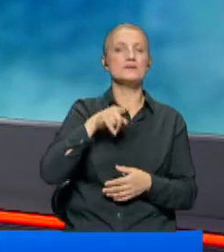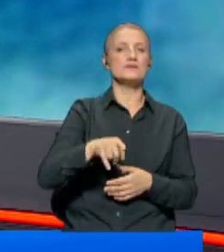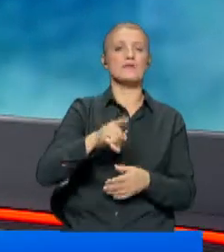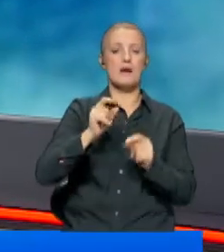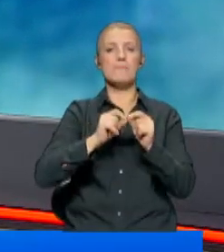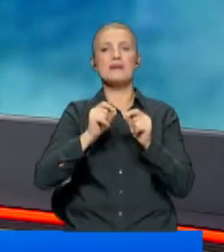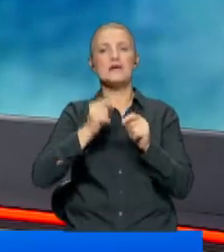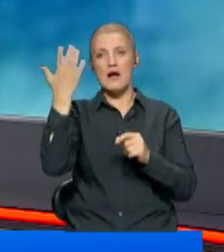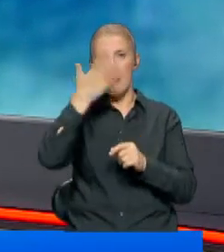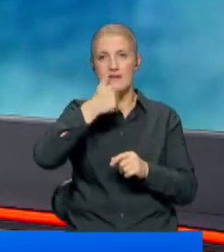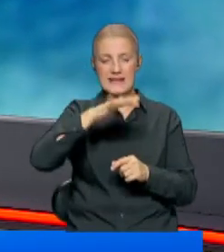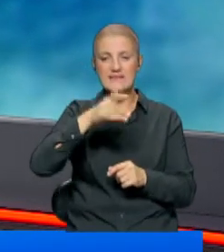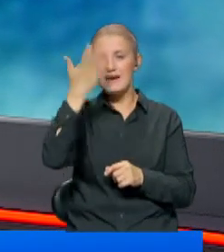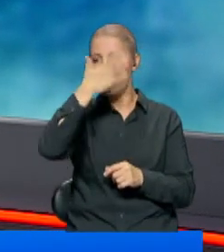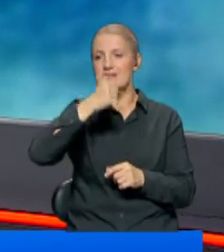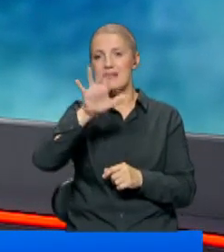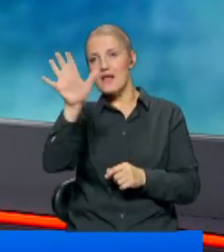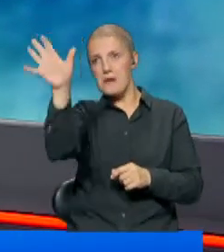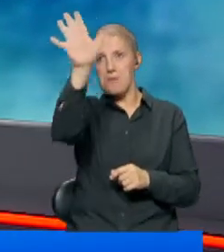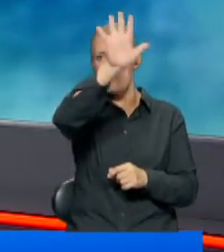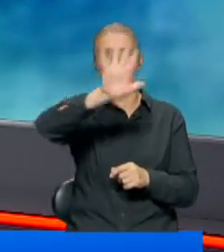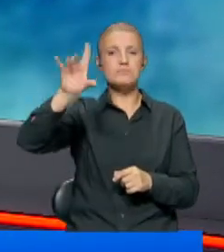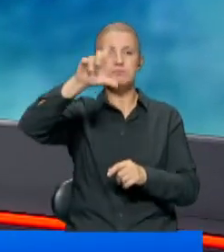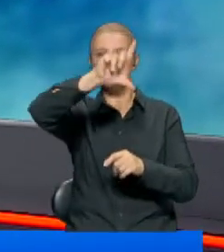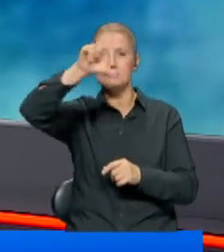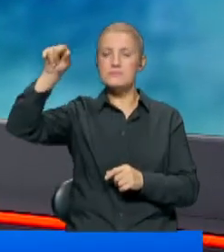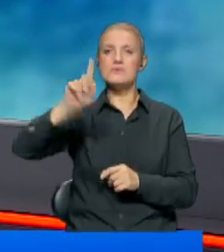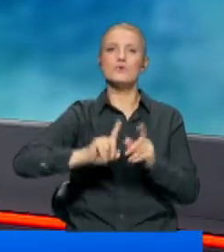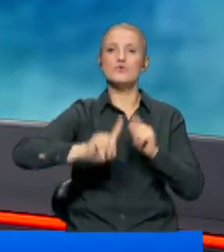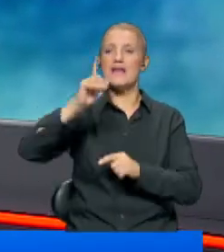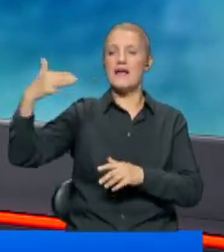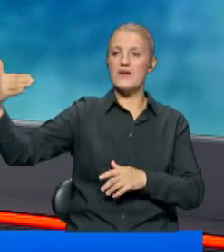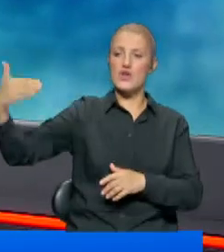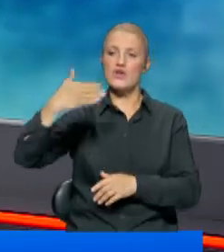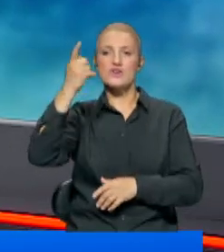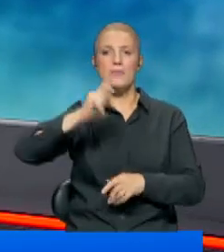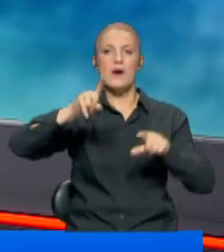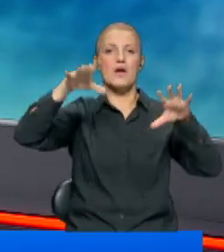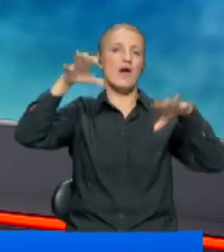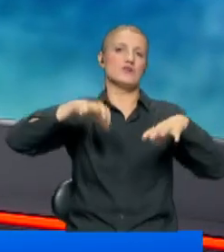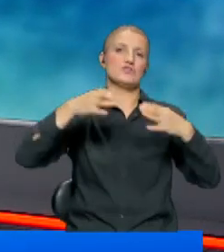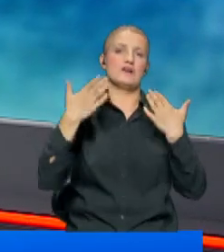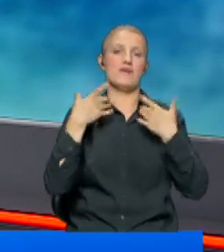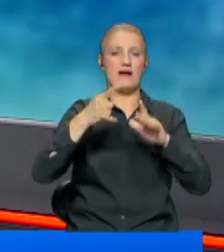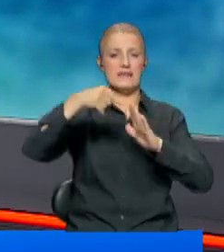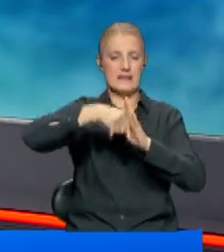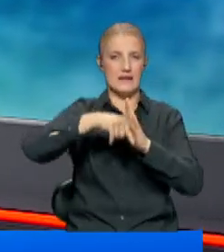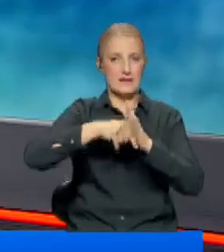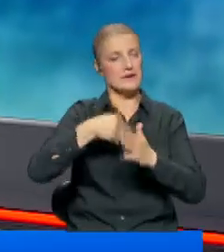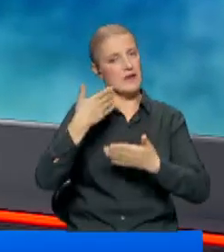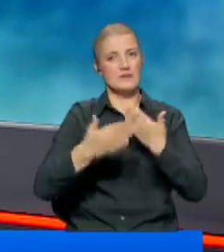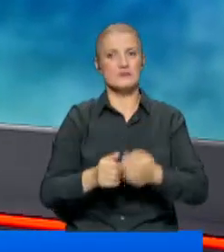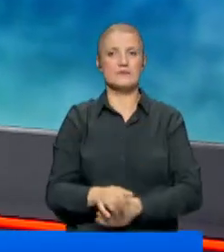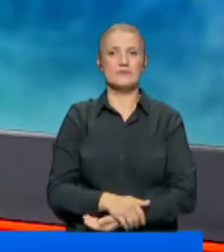Batı Karadeniz'de ve Karadeniz bölgesinin genelinde etkili olacak Yurda kuzeyinden giriş yapacak olan bu yağışlı hava detaylarını